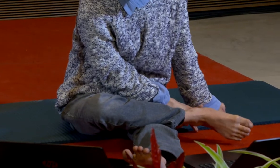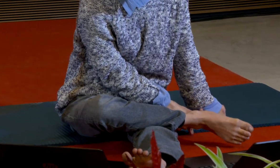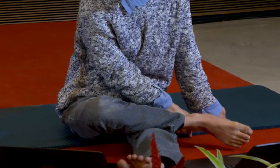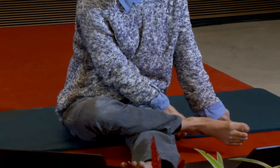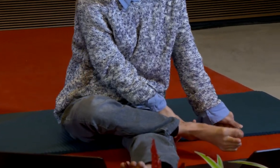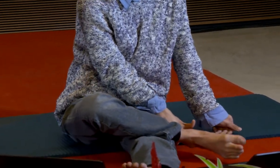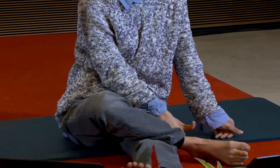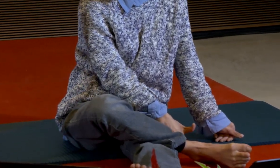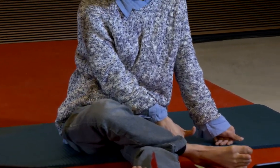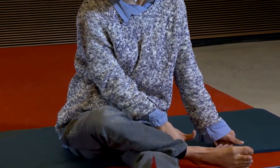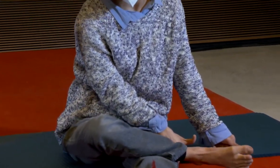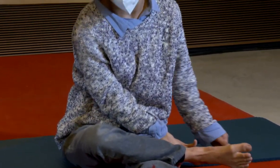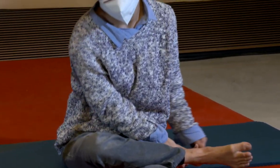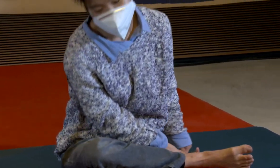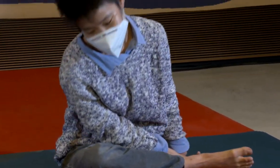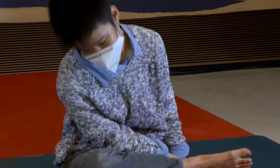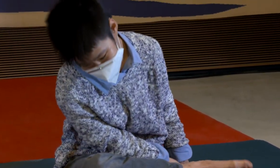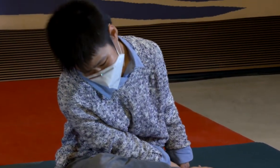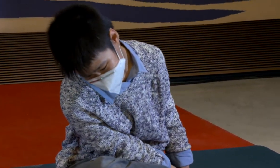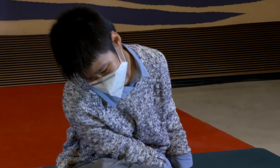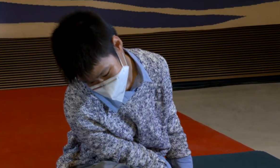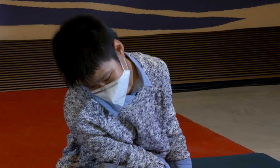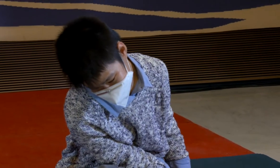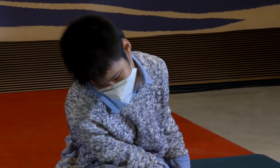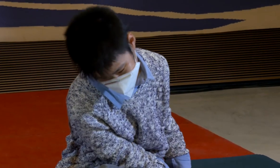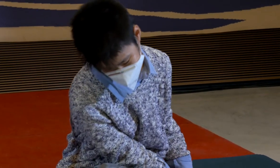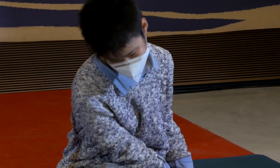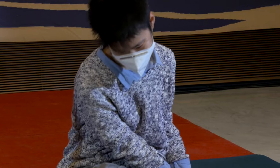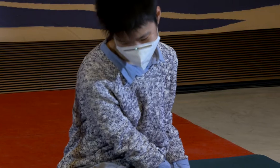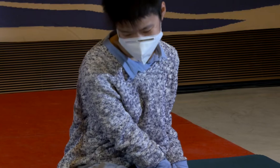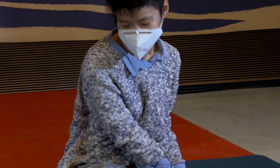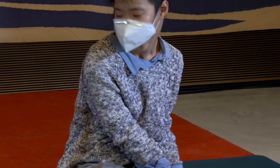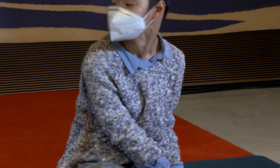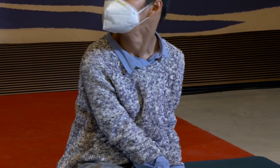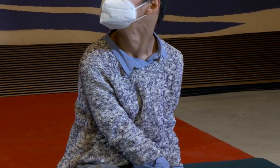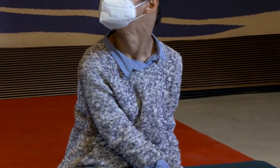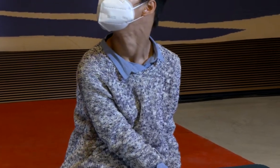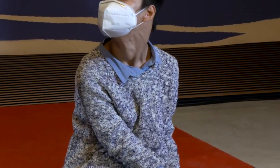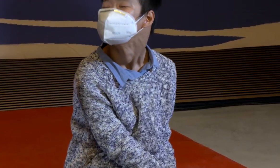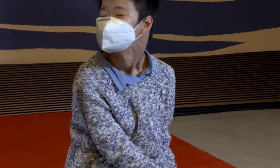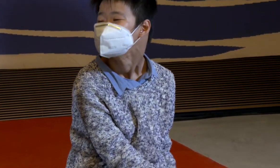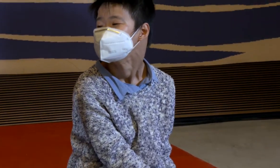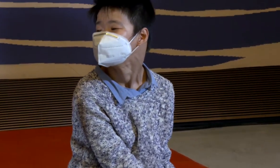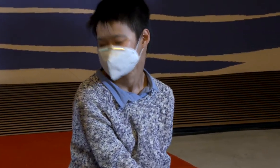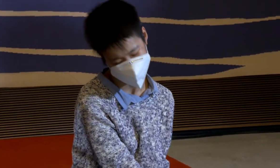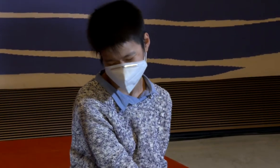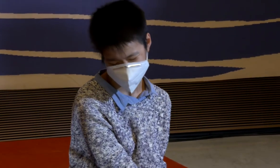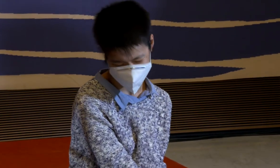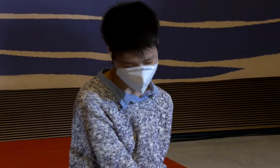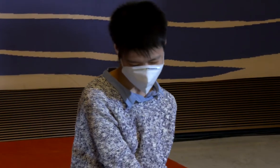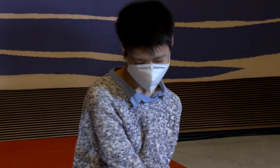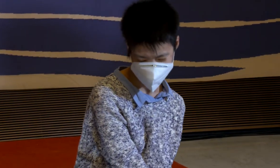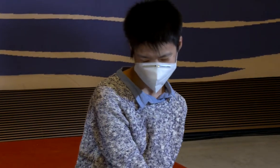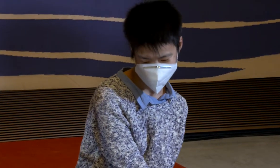versants. L'un, figé et normatif. L'autre, malléable et créatif. Si je ne